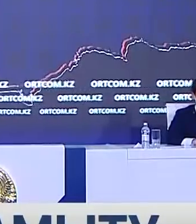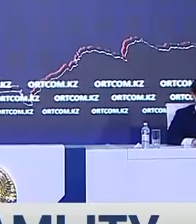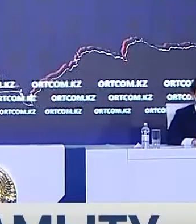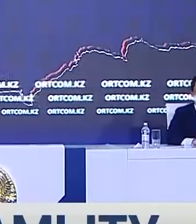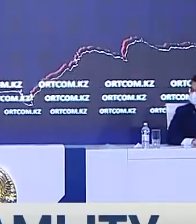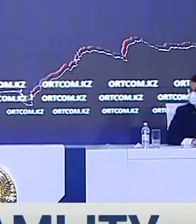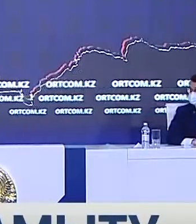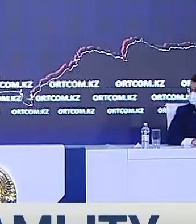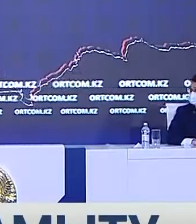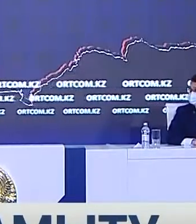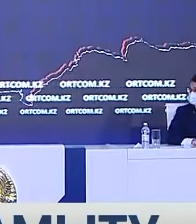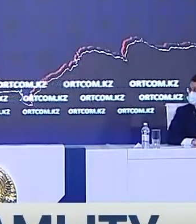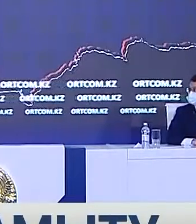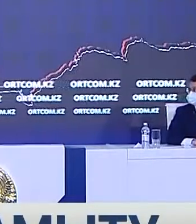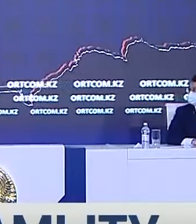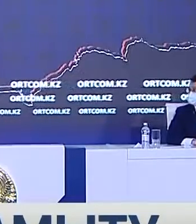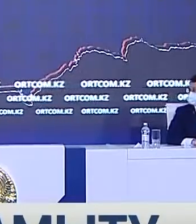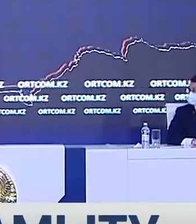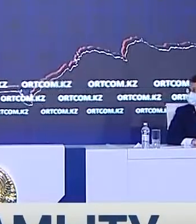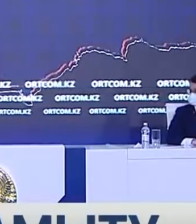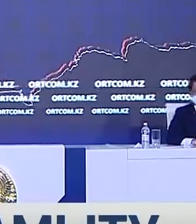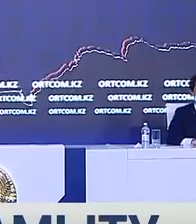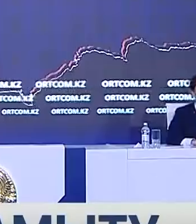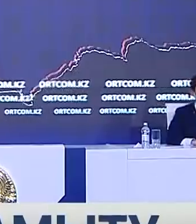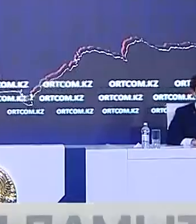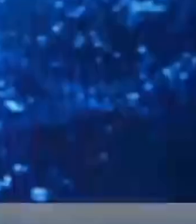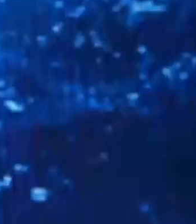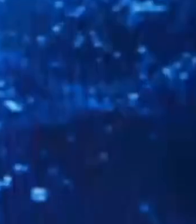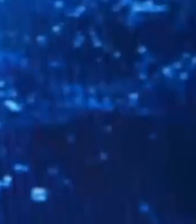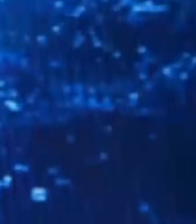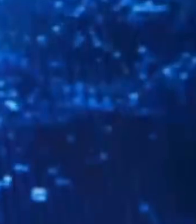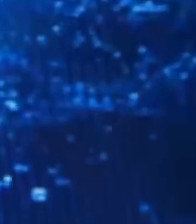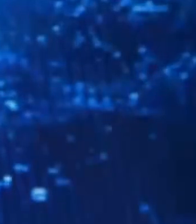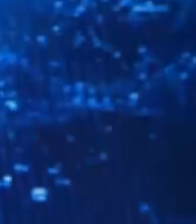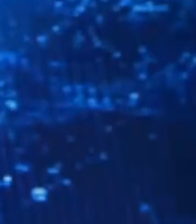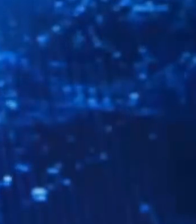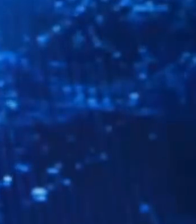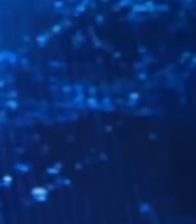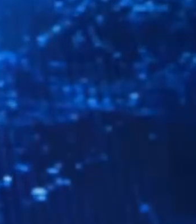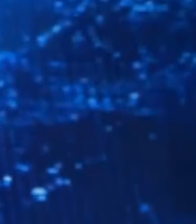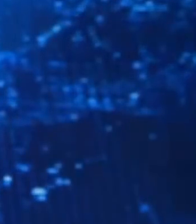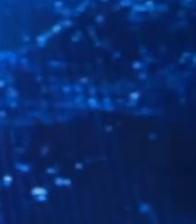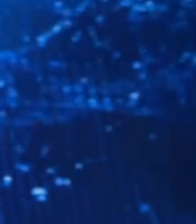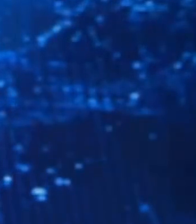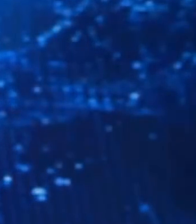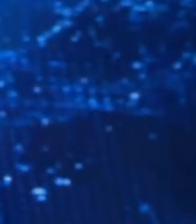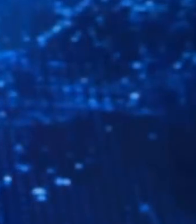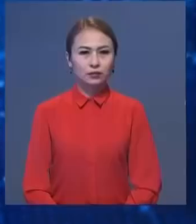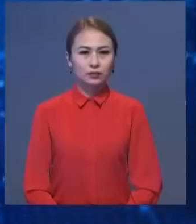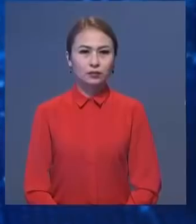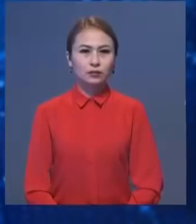Құрметті көрермендер, назарларыңызда орталық коммуникациялар қызметіндегі брифинг болды, ал біз арнай эфирін жаңалықтарымызбен жалғастырамыз.